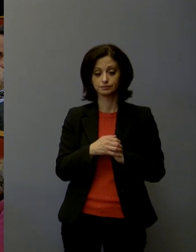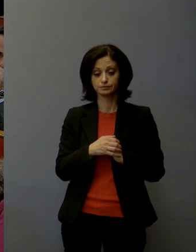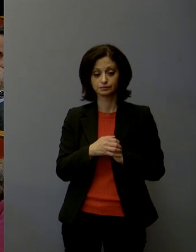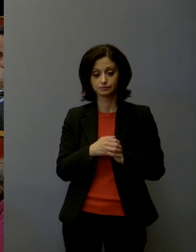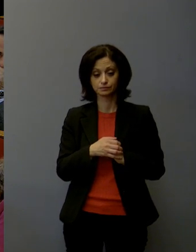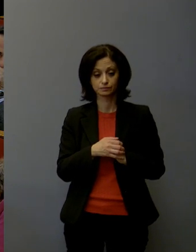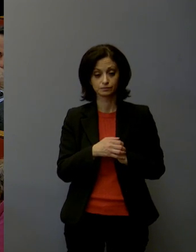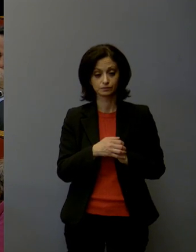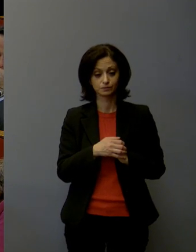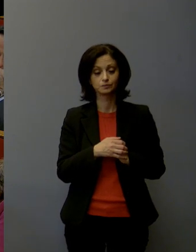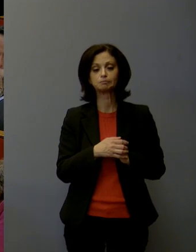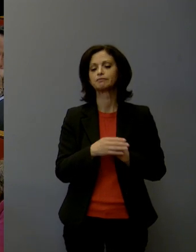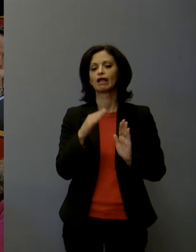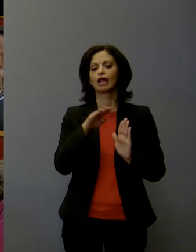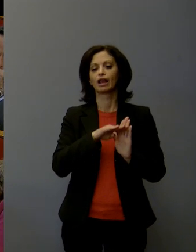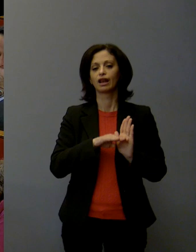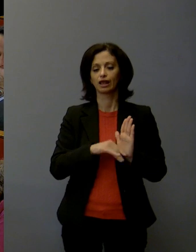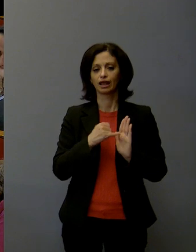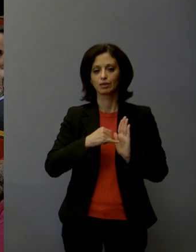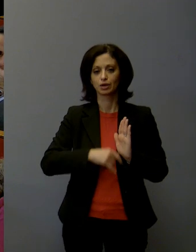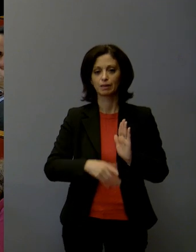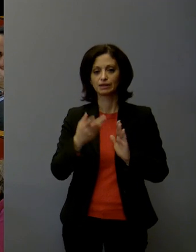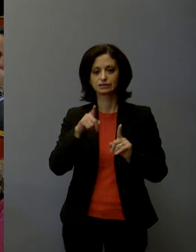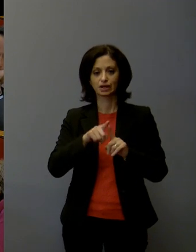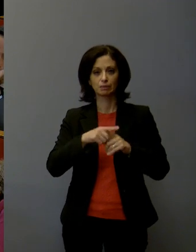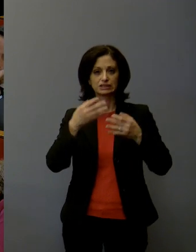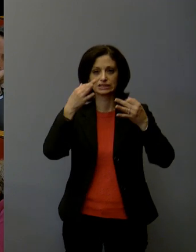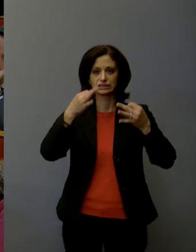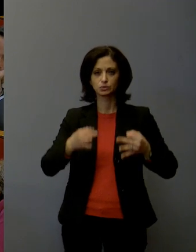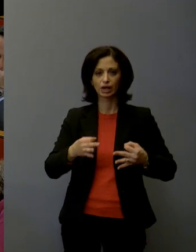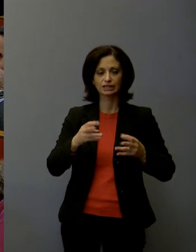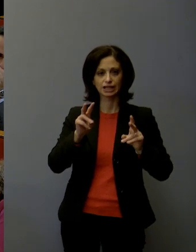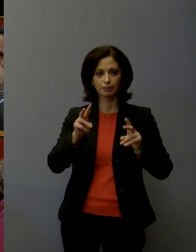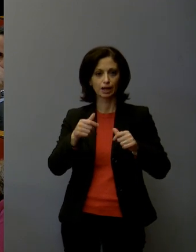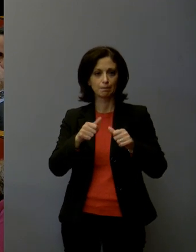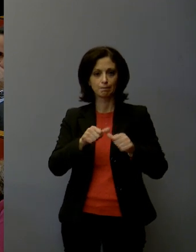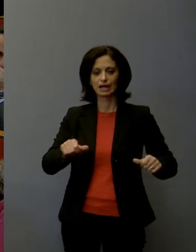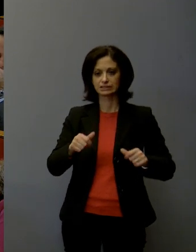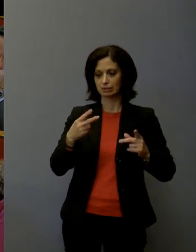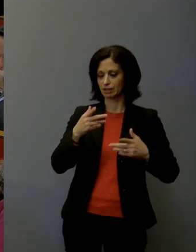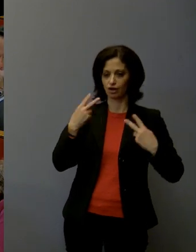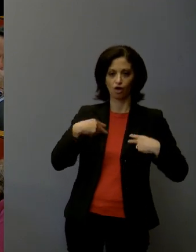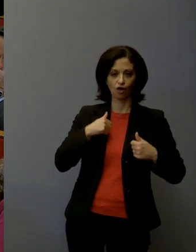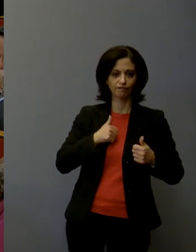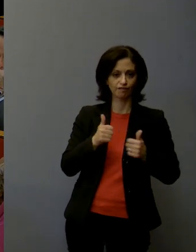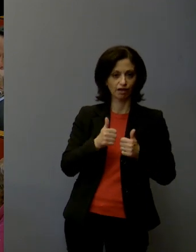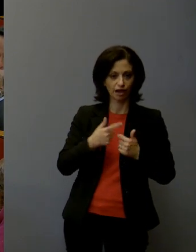nel mio programmatiche cioè Intesa proprio come sicurezza intesa come base della civile convivenza